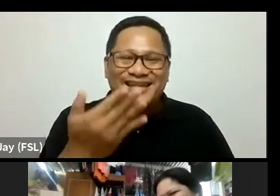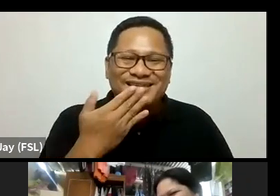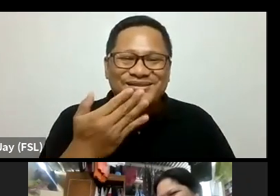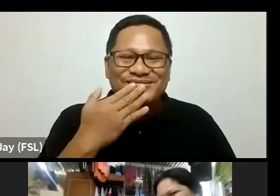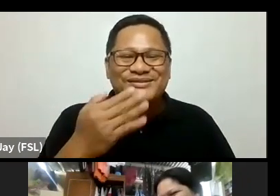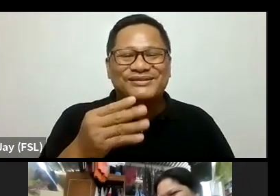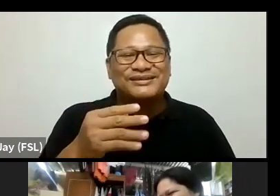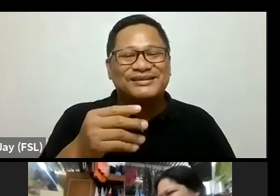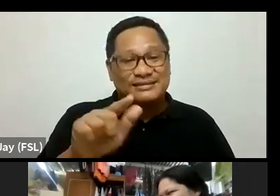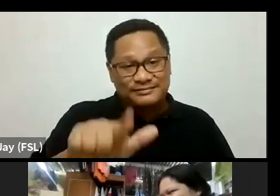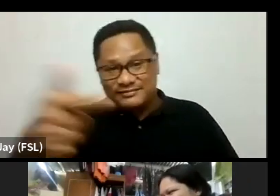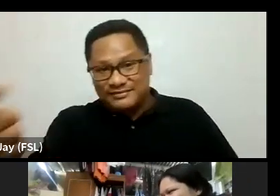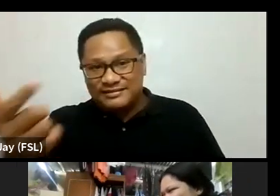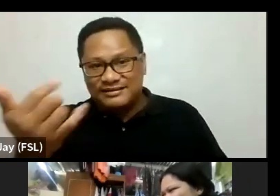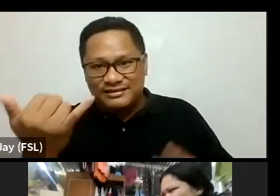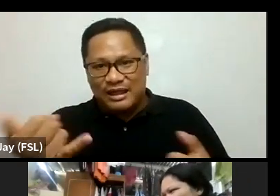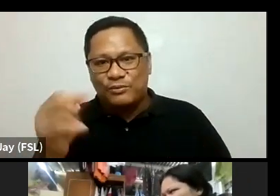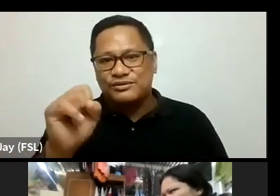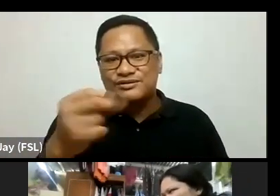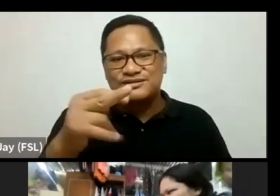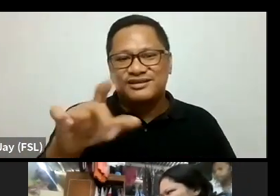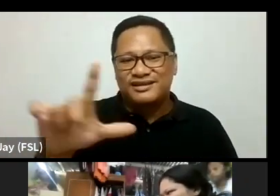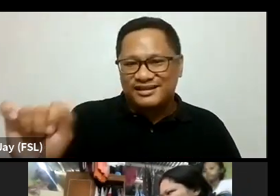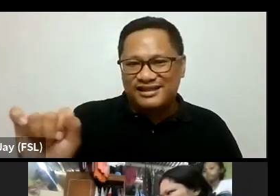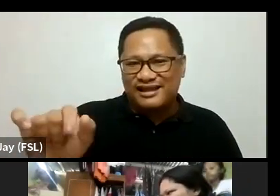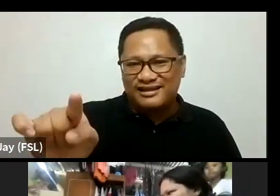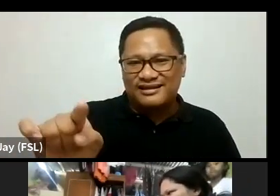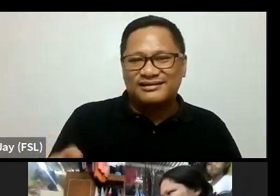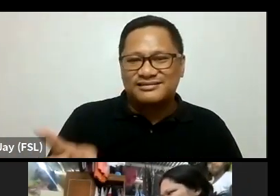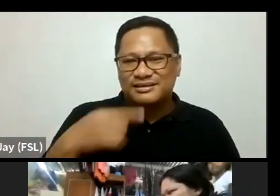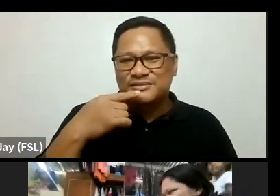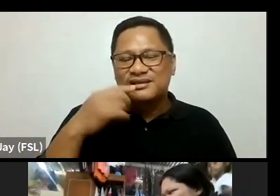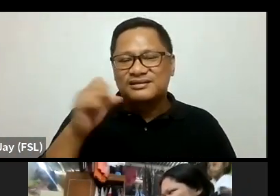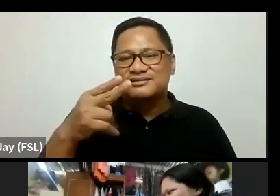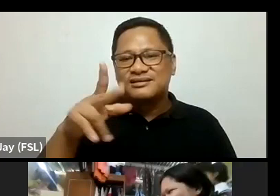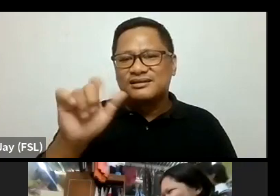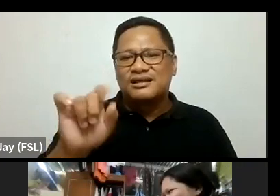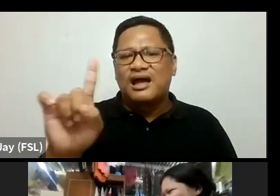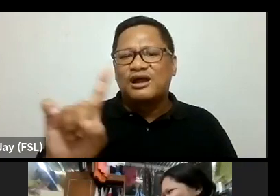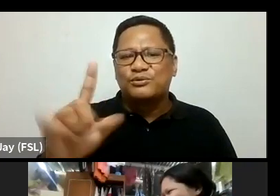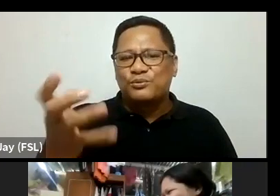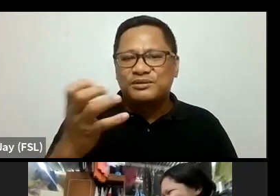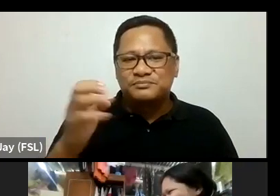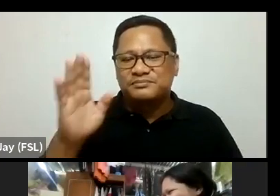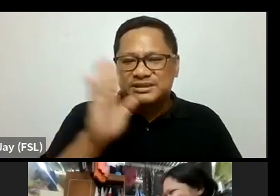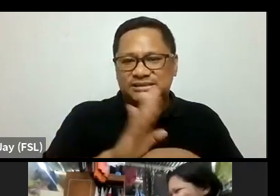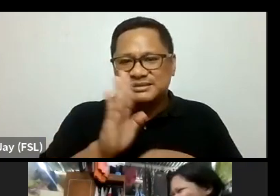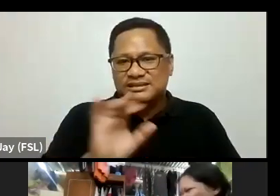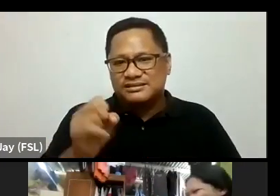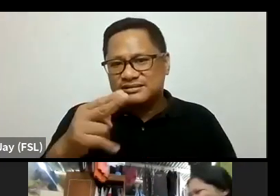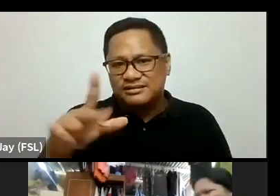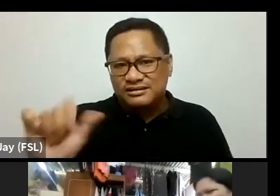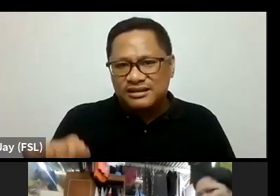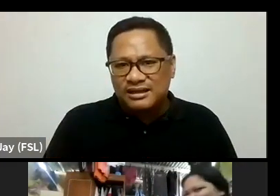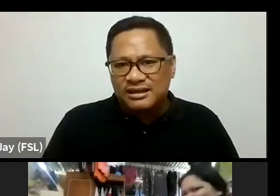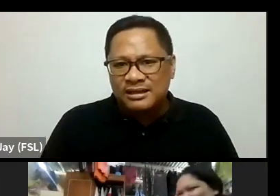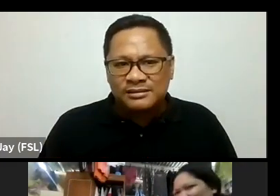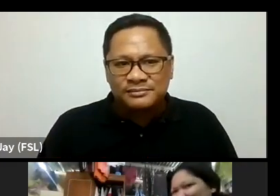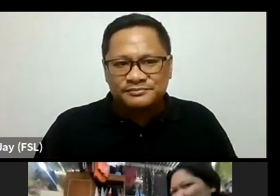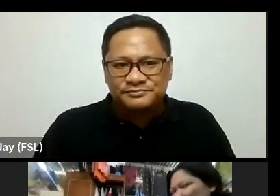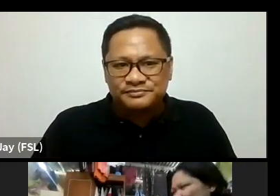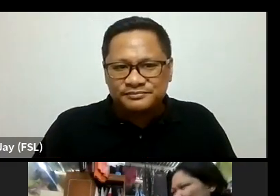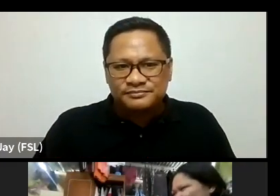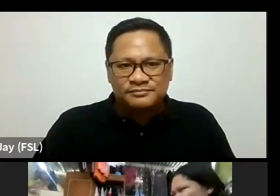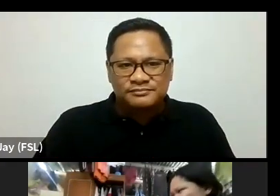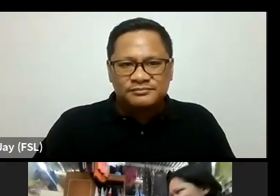Anong business ang gusto mo, Sheila? Si Sheila ang pinakabata sa atin eh. Tingnan natin. Hindi kita marinig?